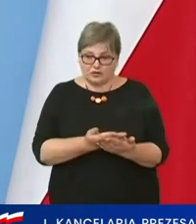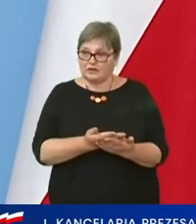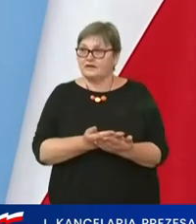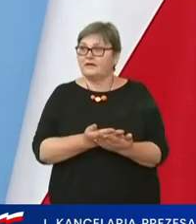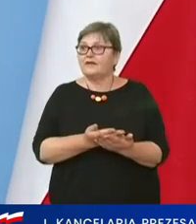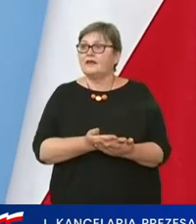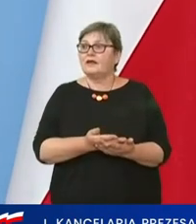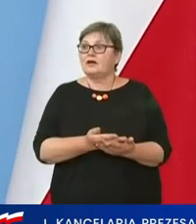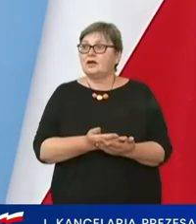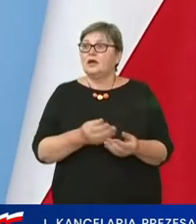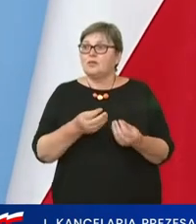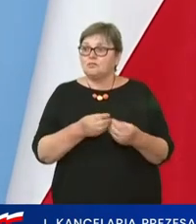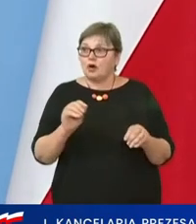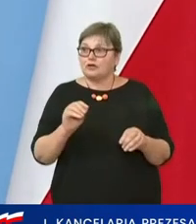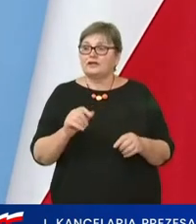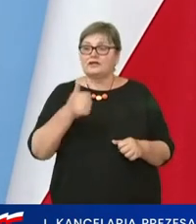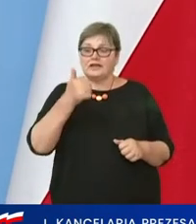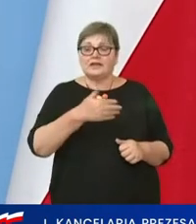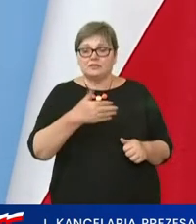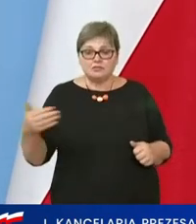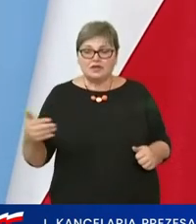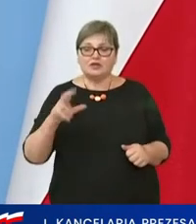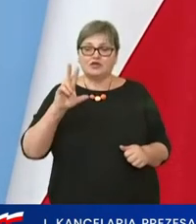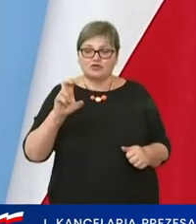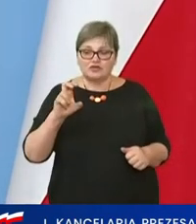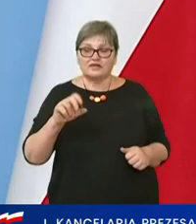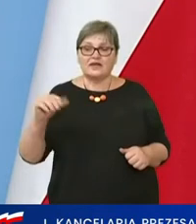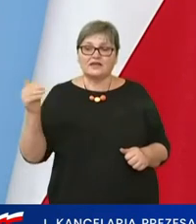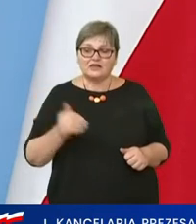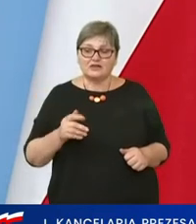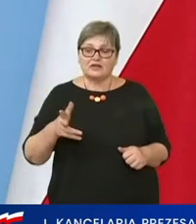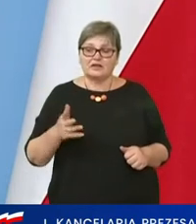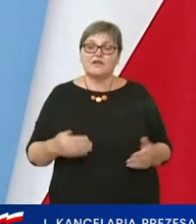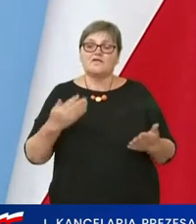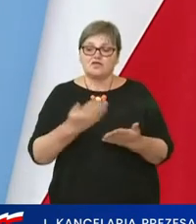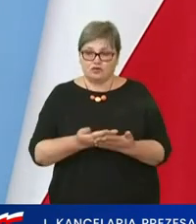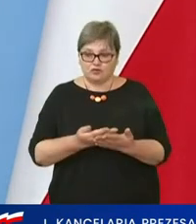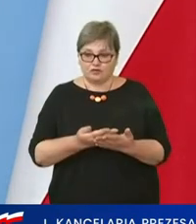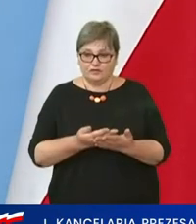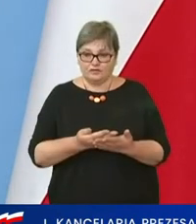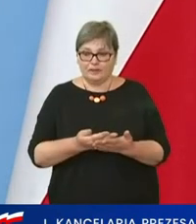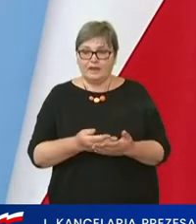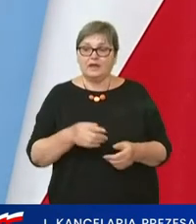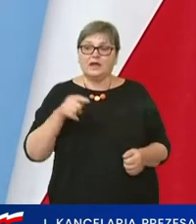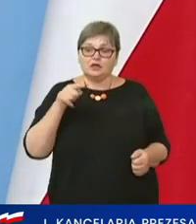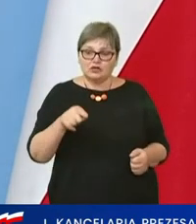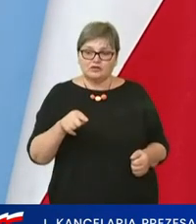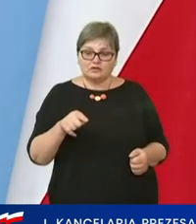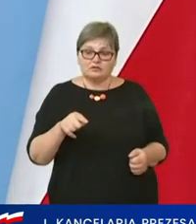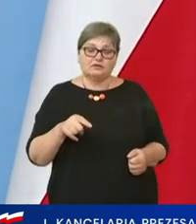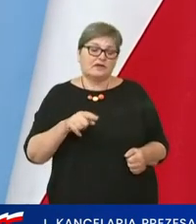wsparcia ponad milion trzysta tysięcy wniosków te złożone wnioski to są konkretne osoby